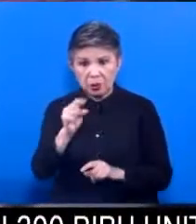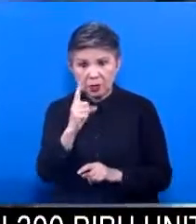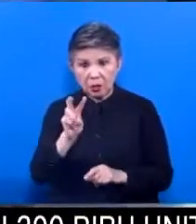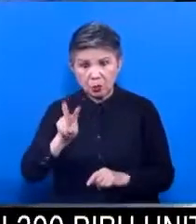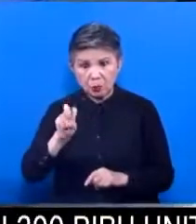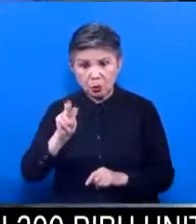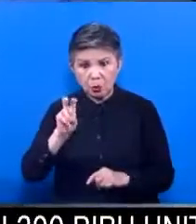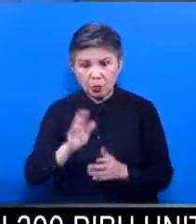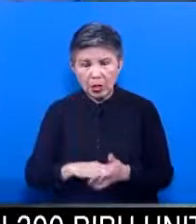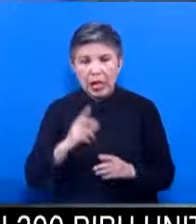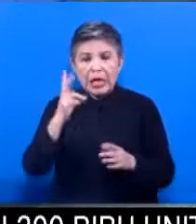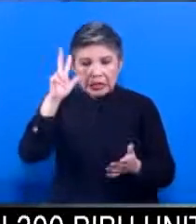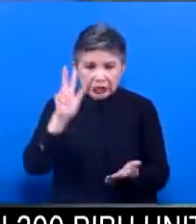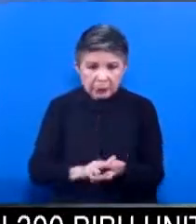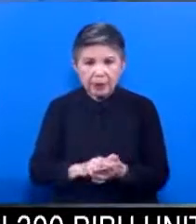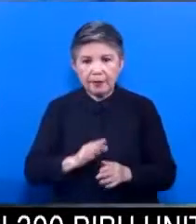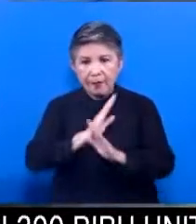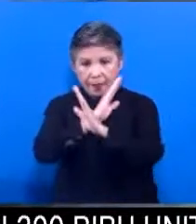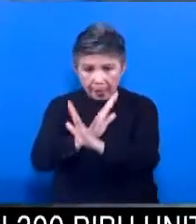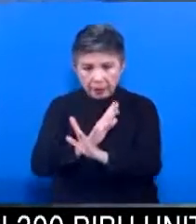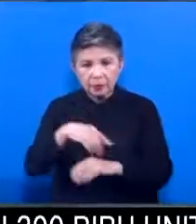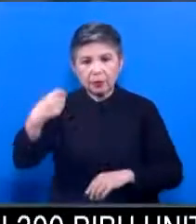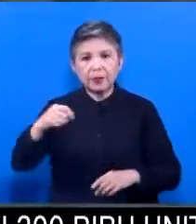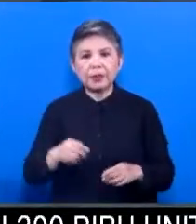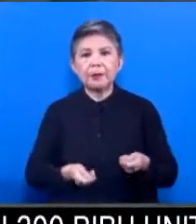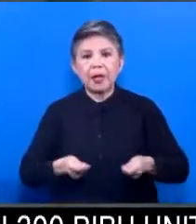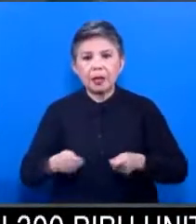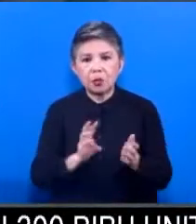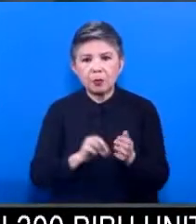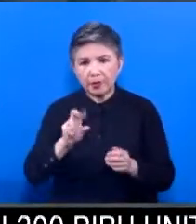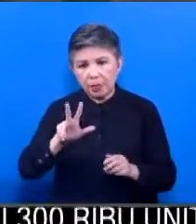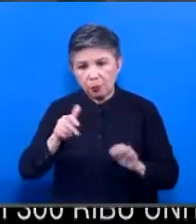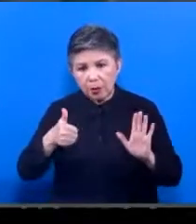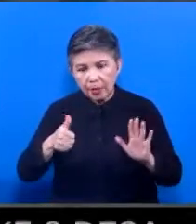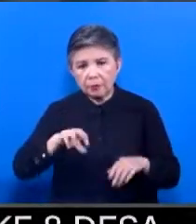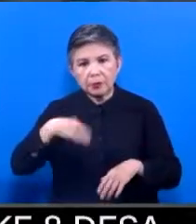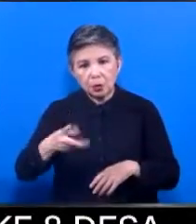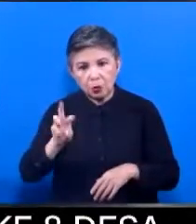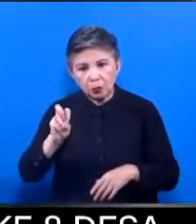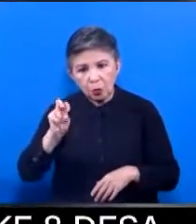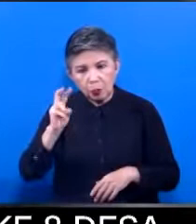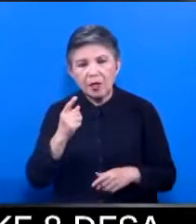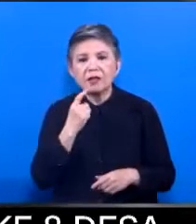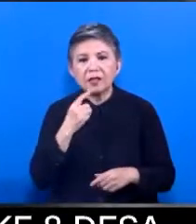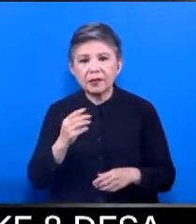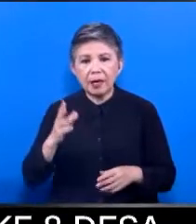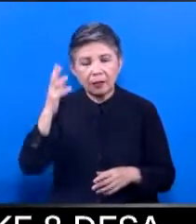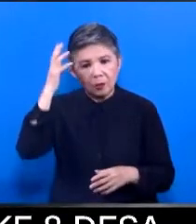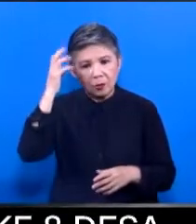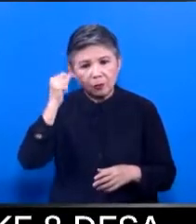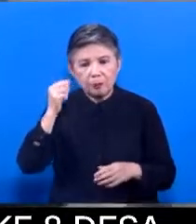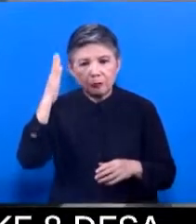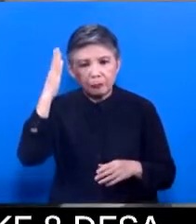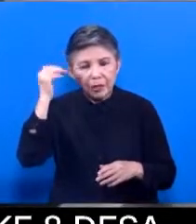minyak curah akan resmi dilarang sesuai peraturan Menteri Perdagangan Nomor 36 Tahun 2020 tentang minyak goreng sawit wajib